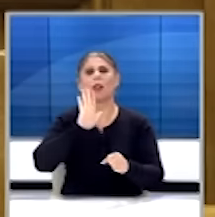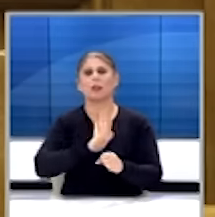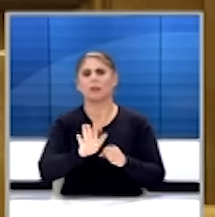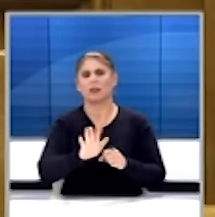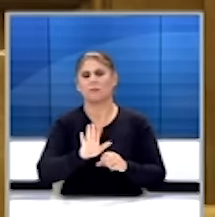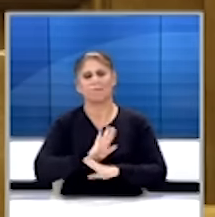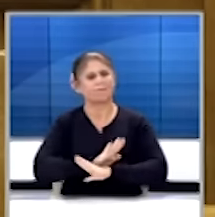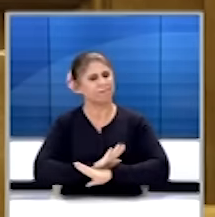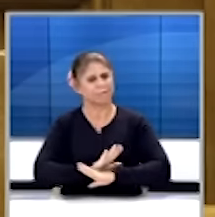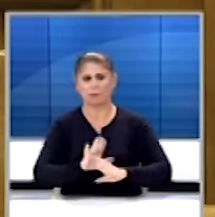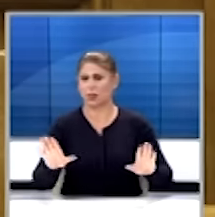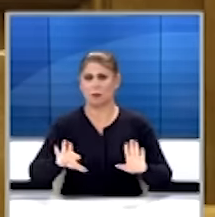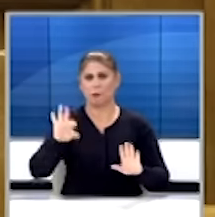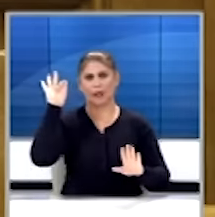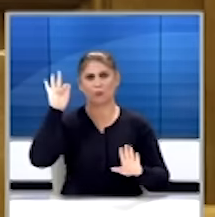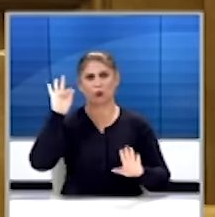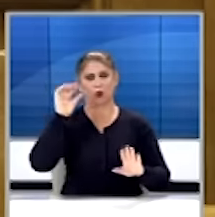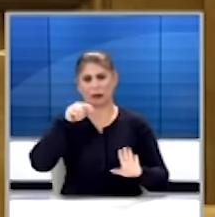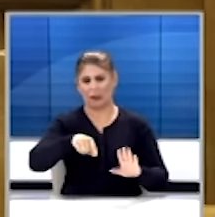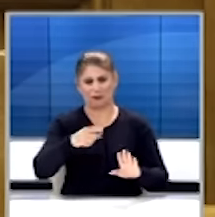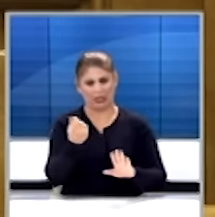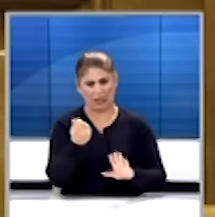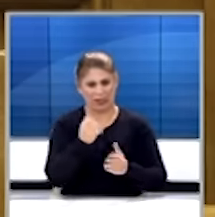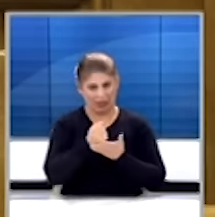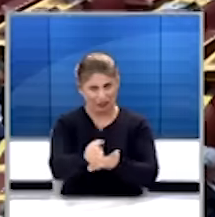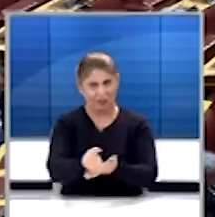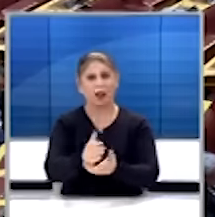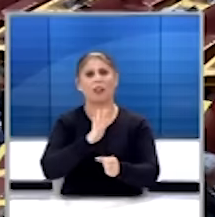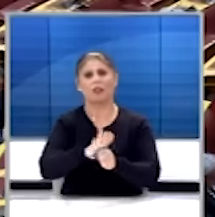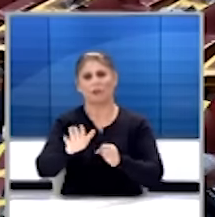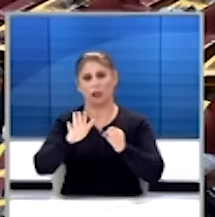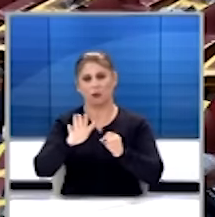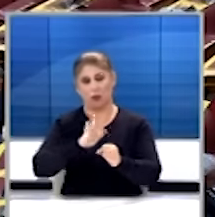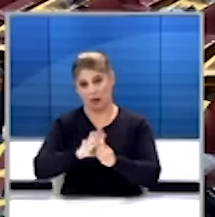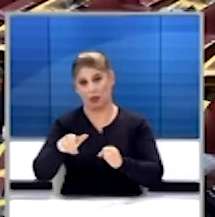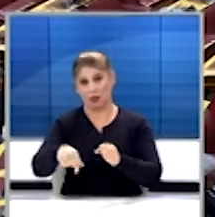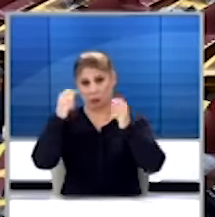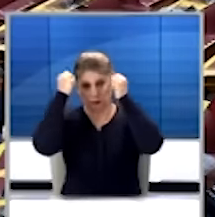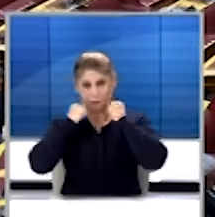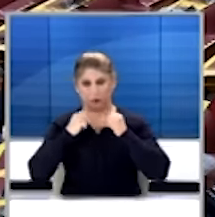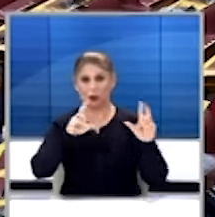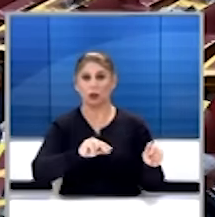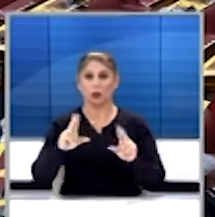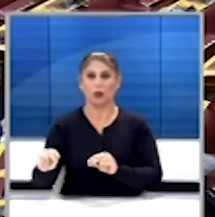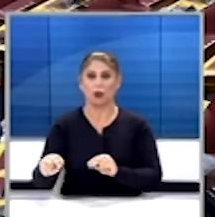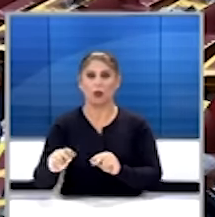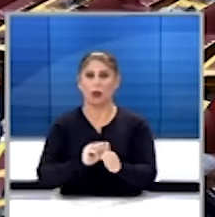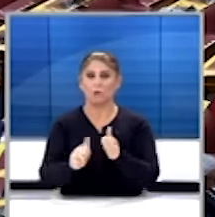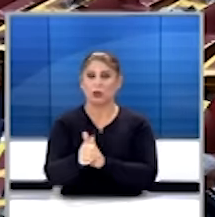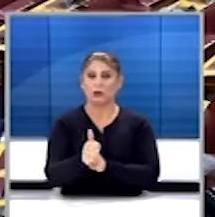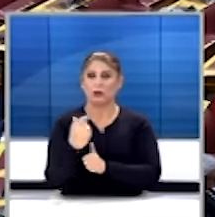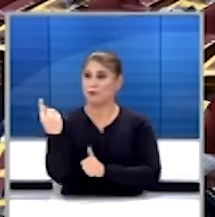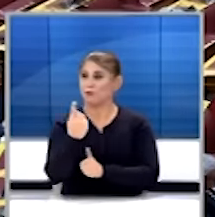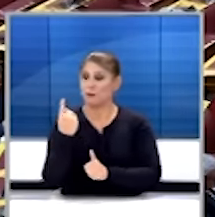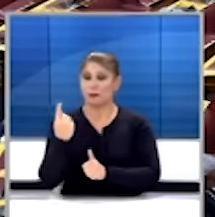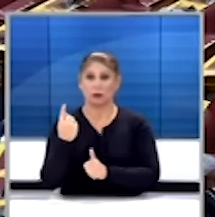σε καμία περίπτωση για να καλύψουν αυτές τις ζημιές. Τα ίδια και στην αποκατάσταση του φυσικού